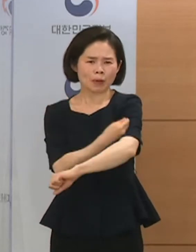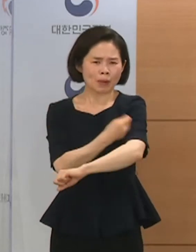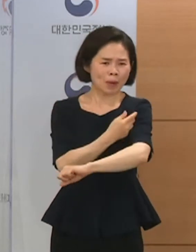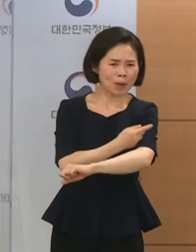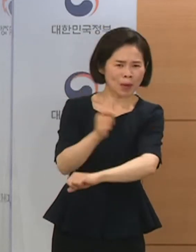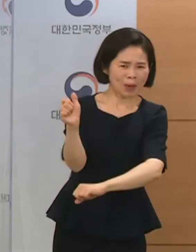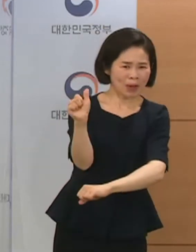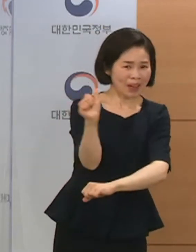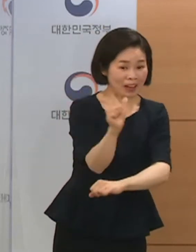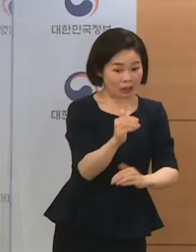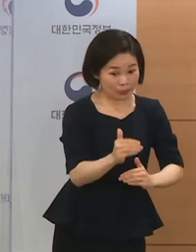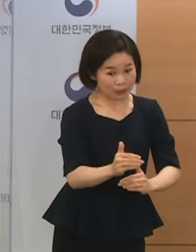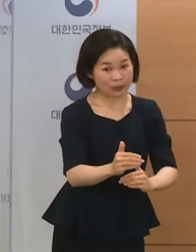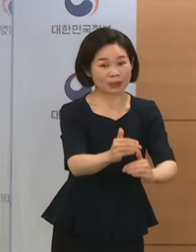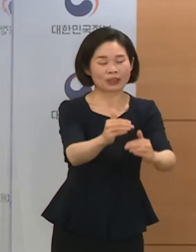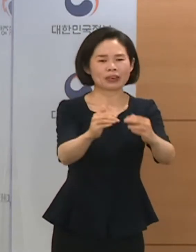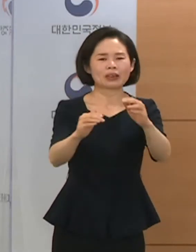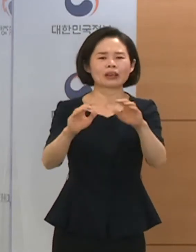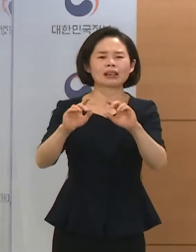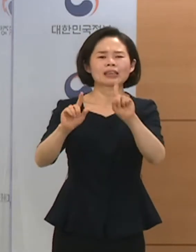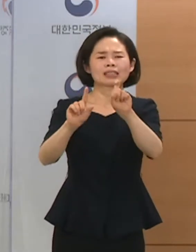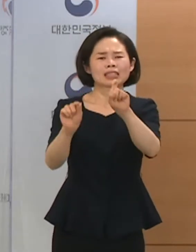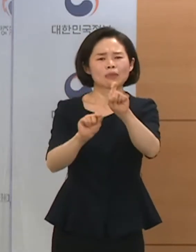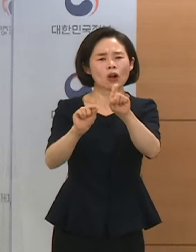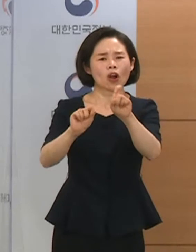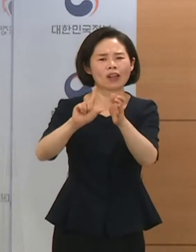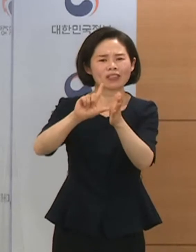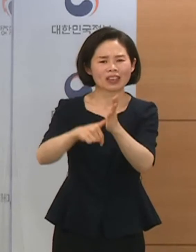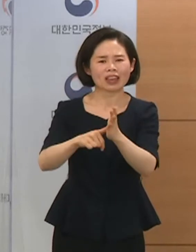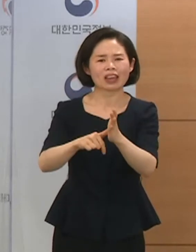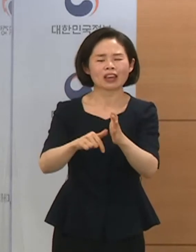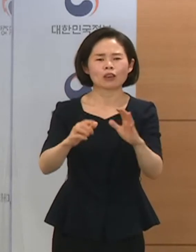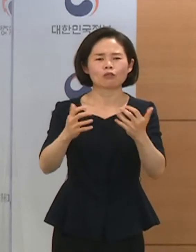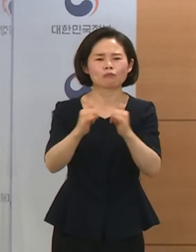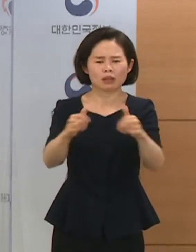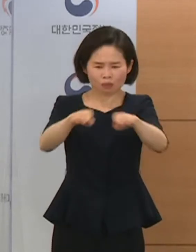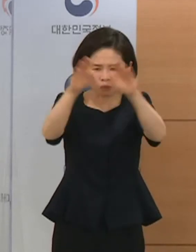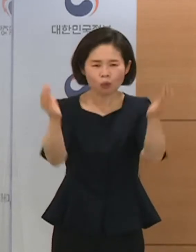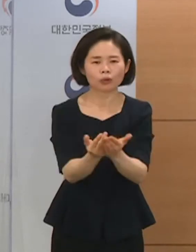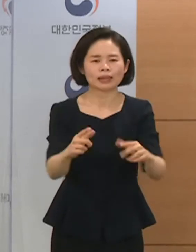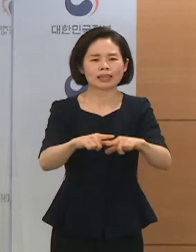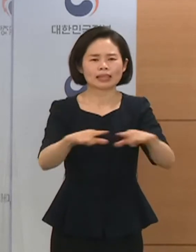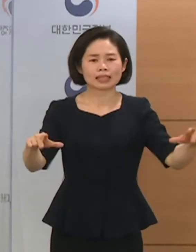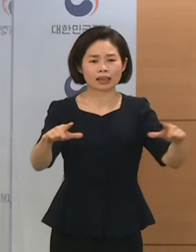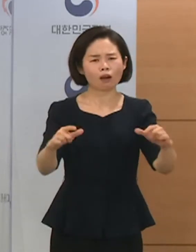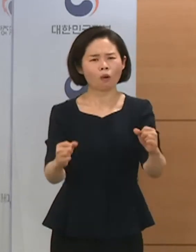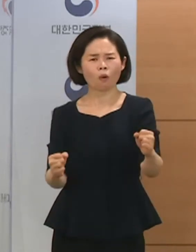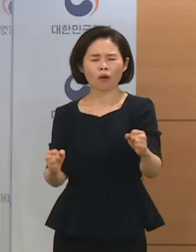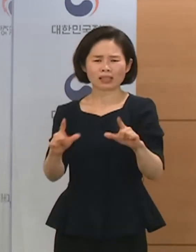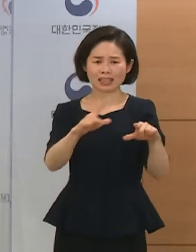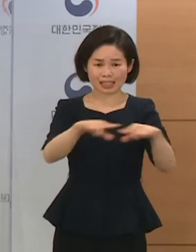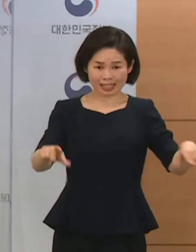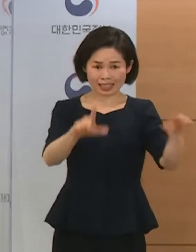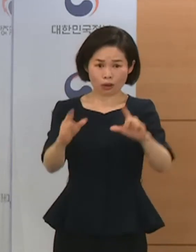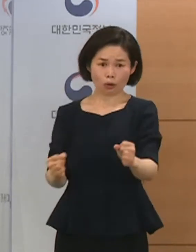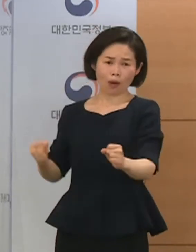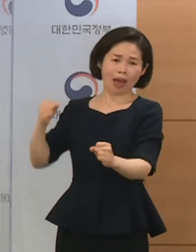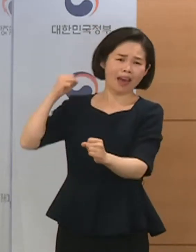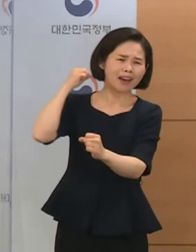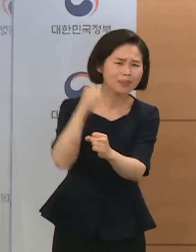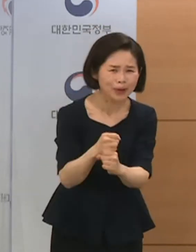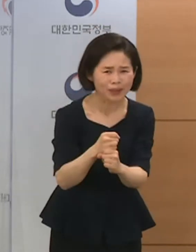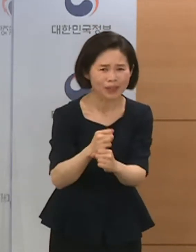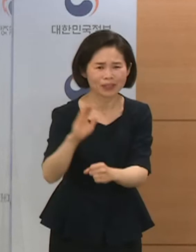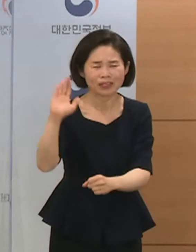진행되어서 11월에는 온 국민이 일상 회복의 기쁨을 함께 맛볼 수 있도록 국민 여러분의